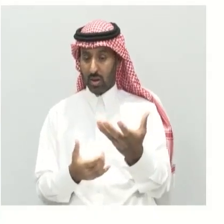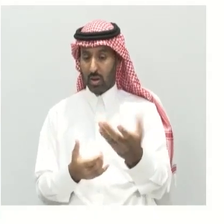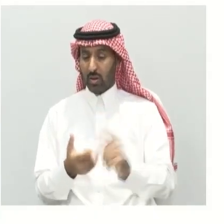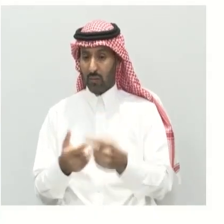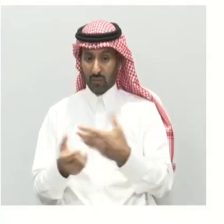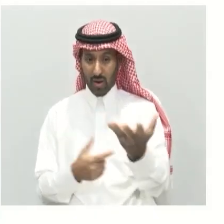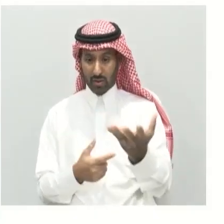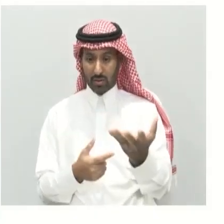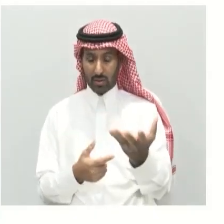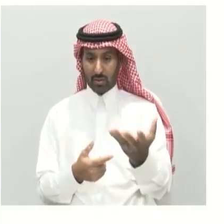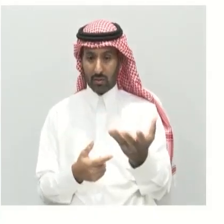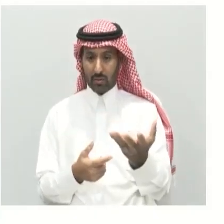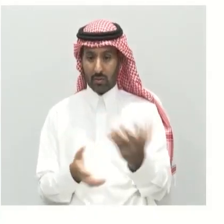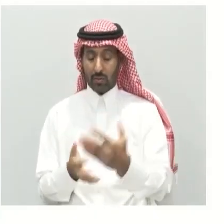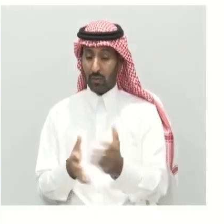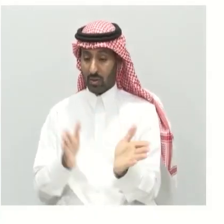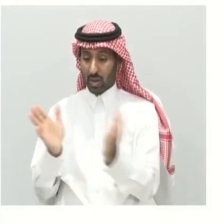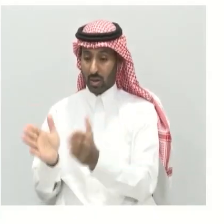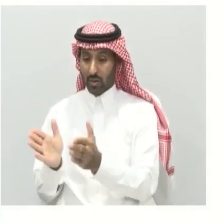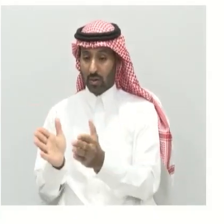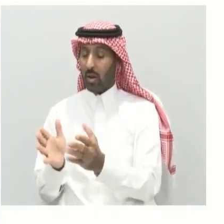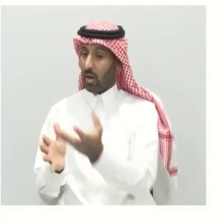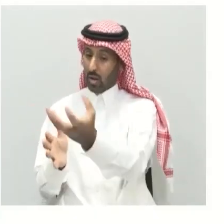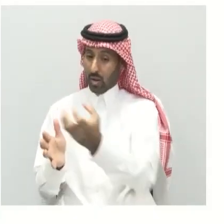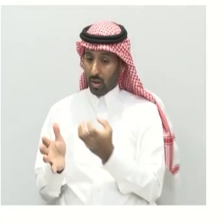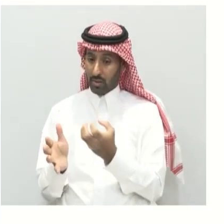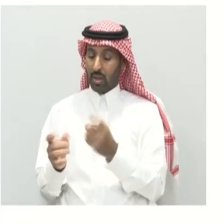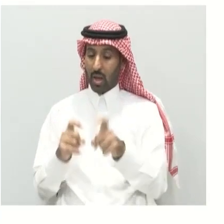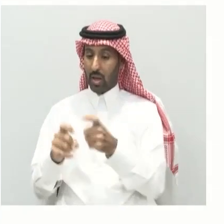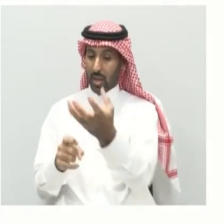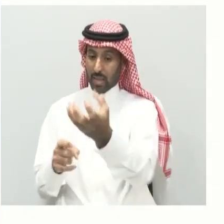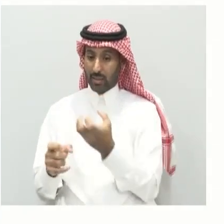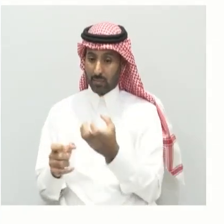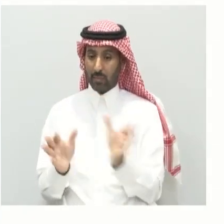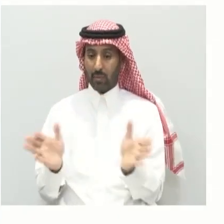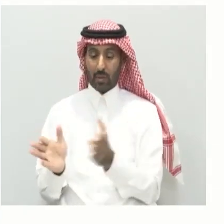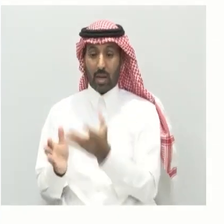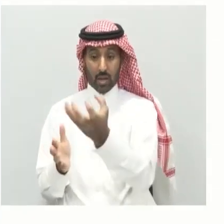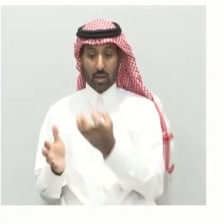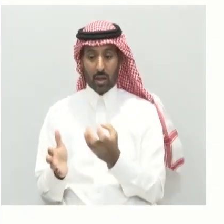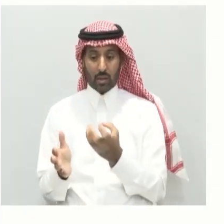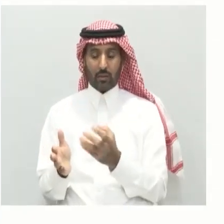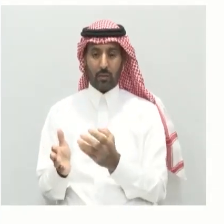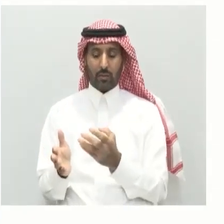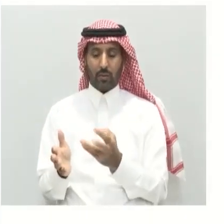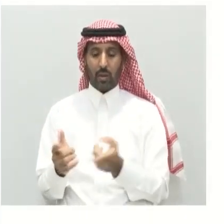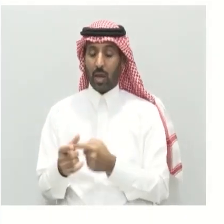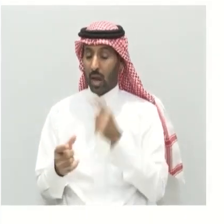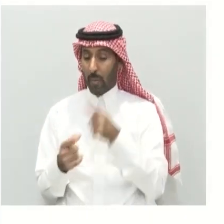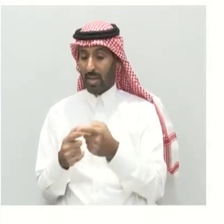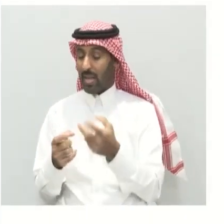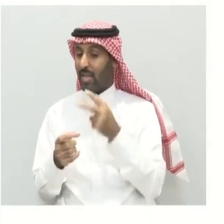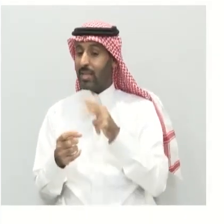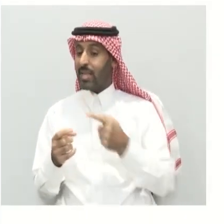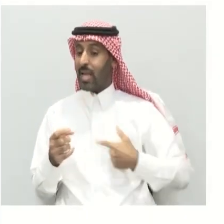فقط وما دام ان عندي هنا فقط ففي الجهه المقابله بيكون ماذا في عندي كسب والكسب سوف يكون عمليه